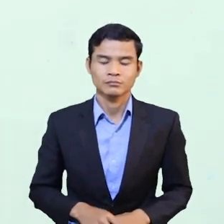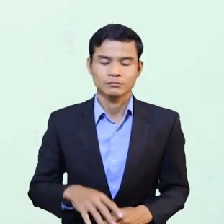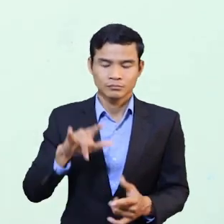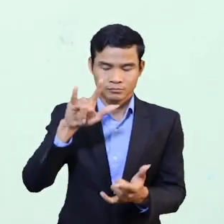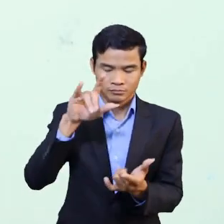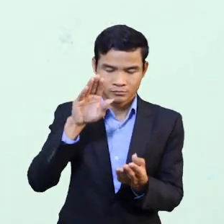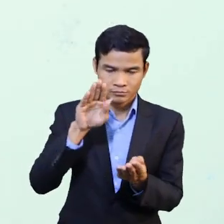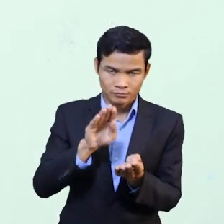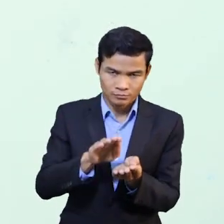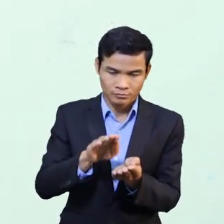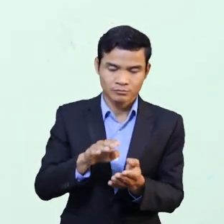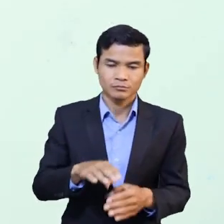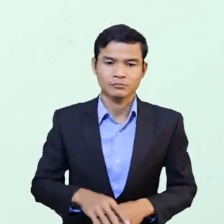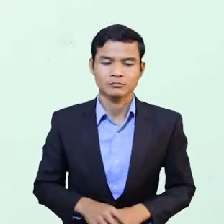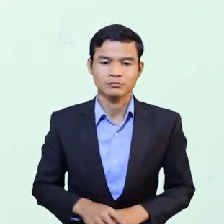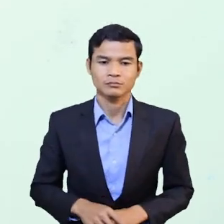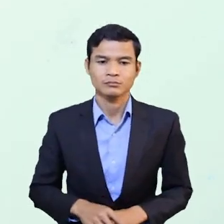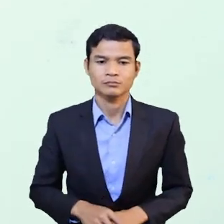bon thủ